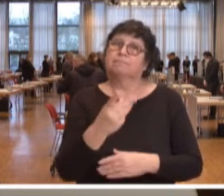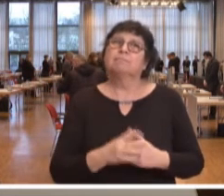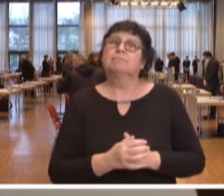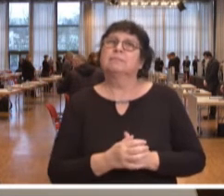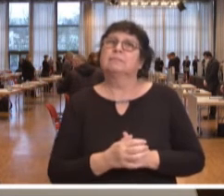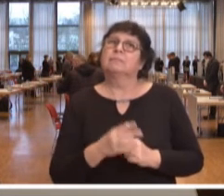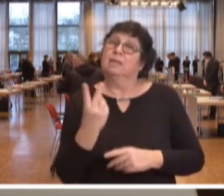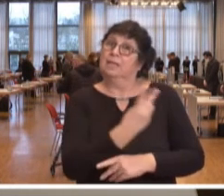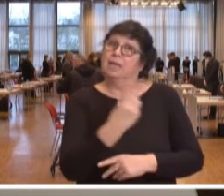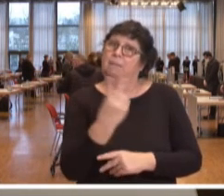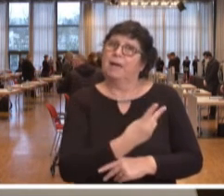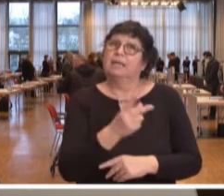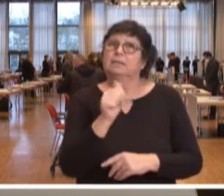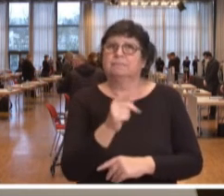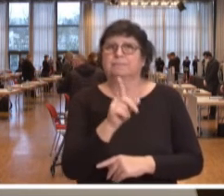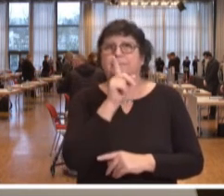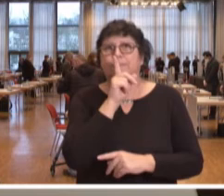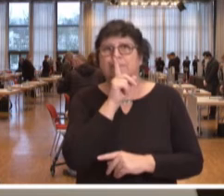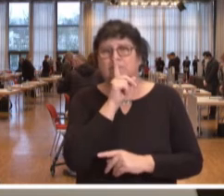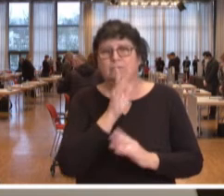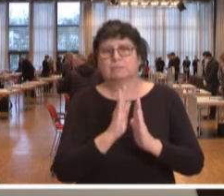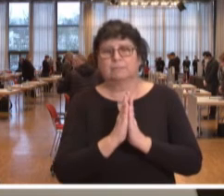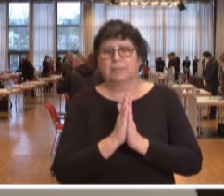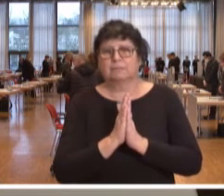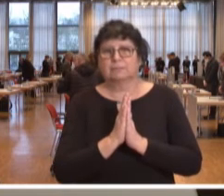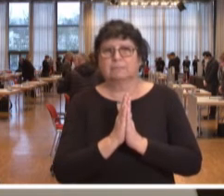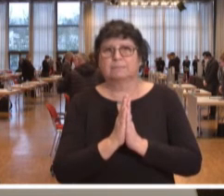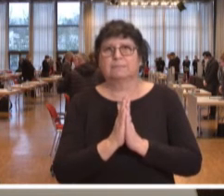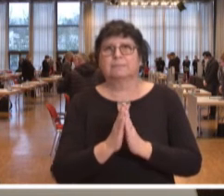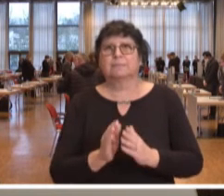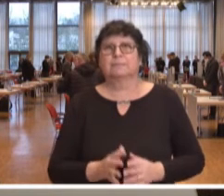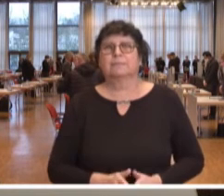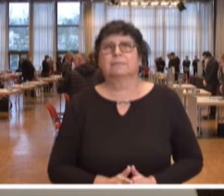Widmen wir den beiden nun ein stilles Gebet.